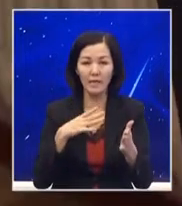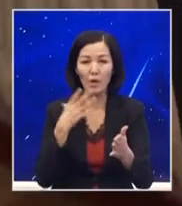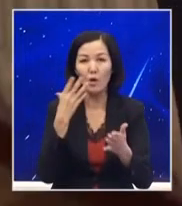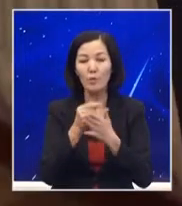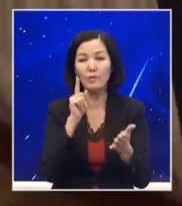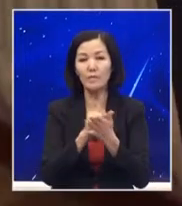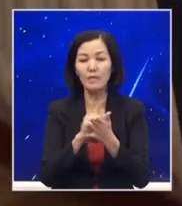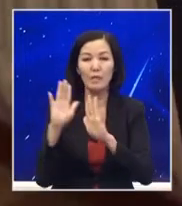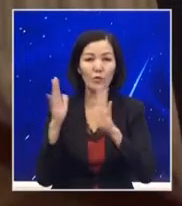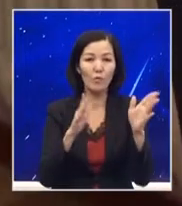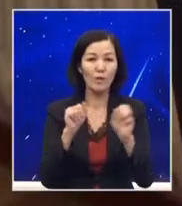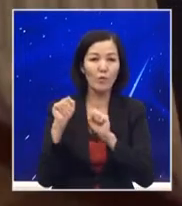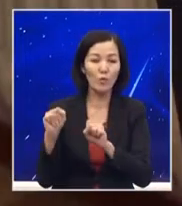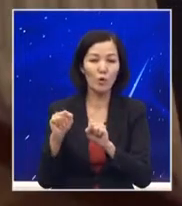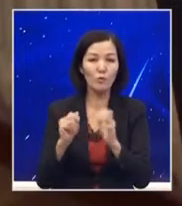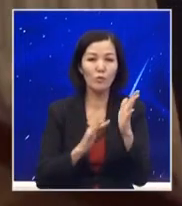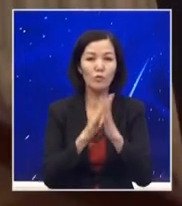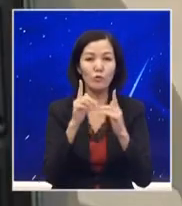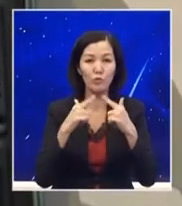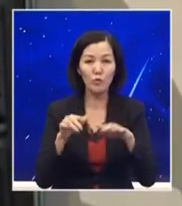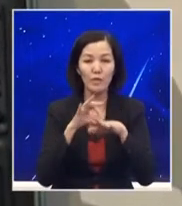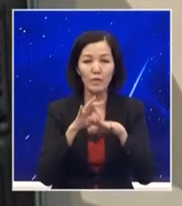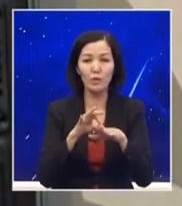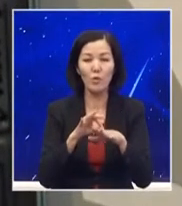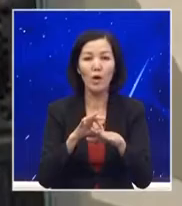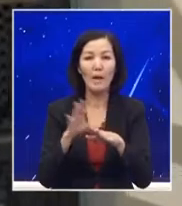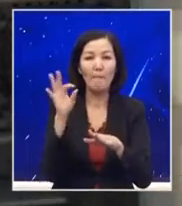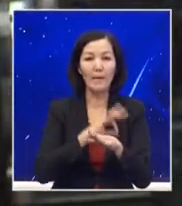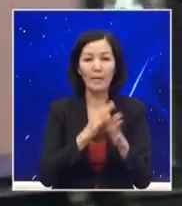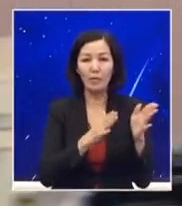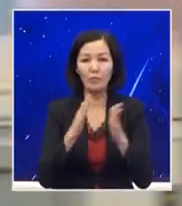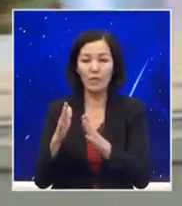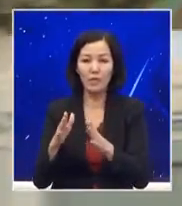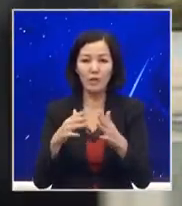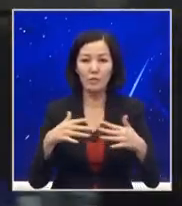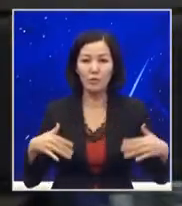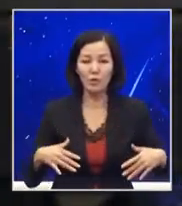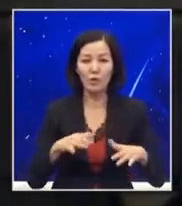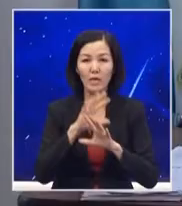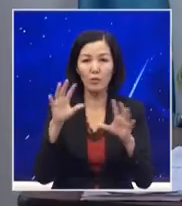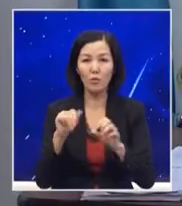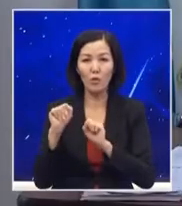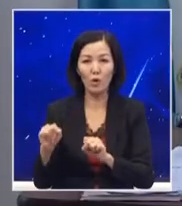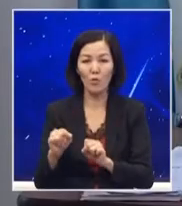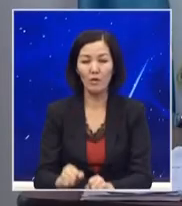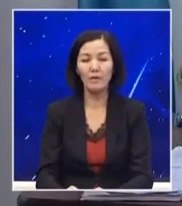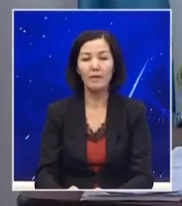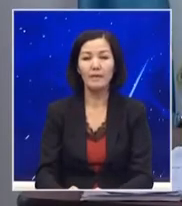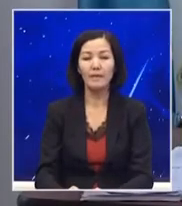міндеттері орманды қорғау, оны өсіруді ұйымдастыру, орманды пайдалануды реттеу мен жануарлар дүниесін қорғау.